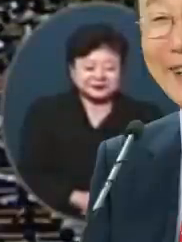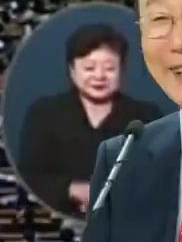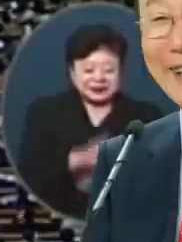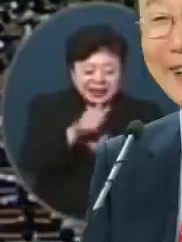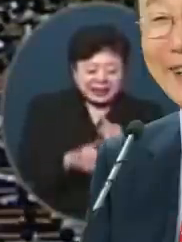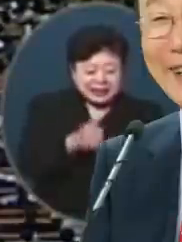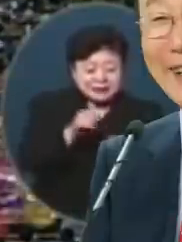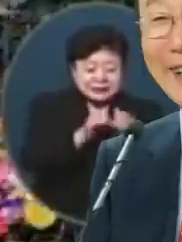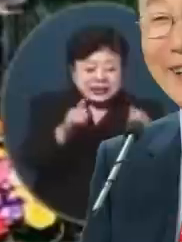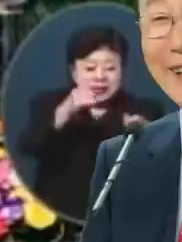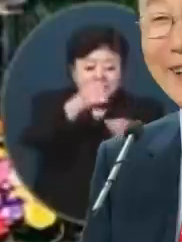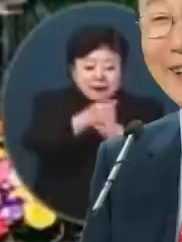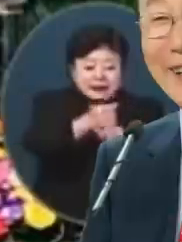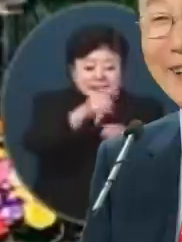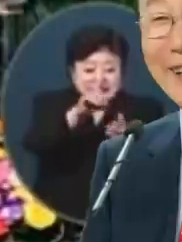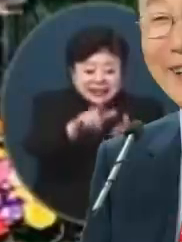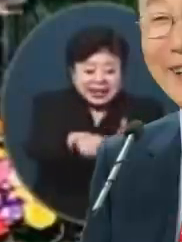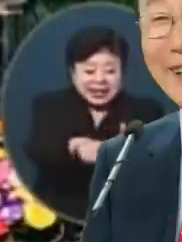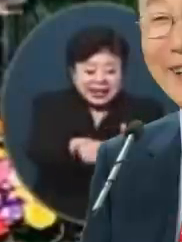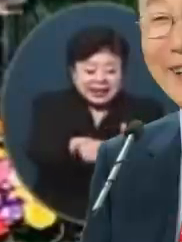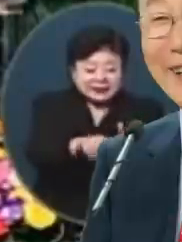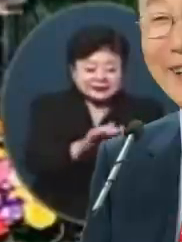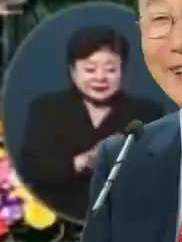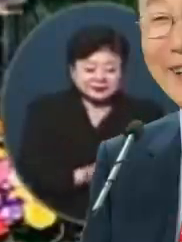하나님이 사람을 지으실 때